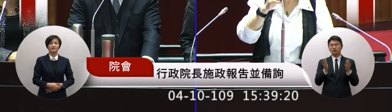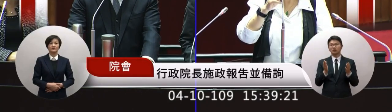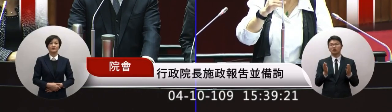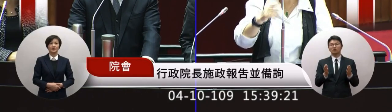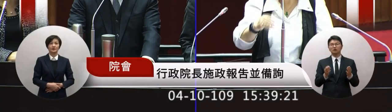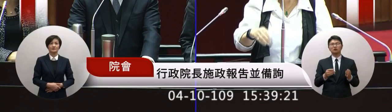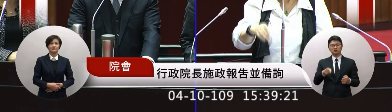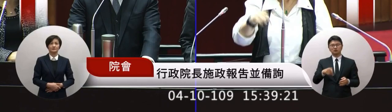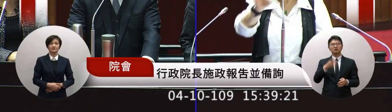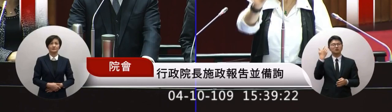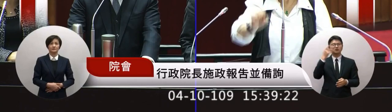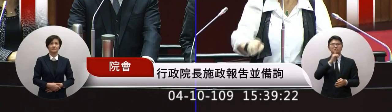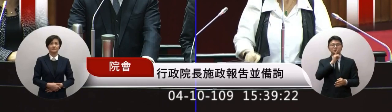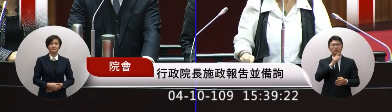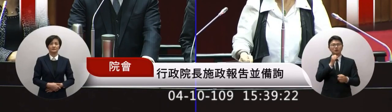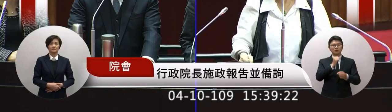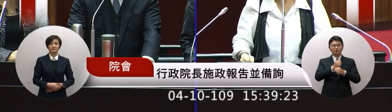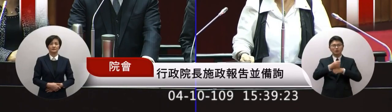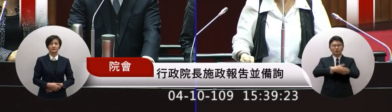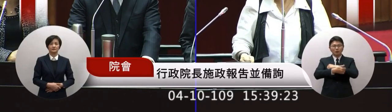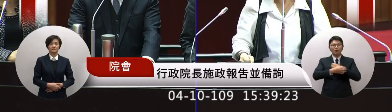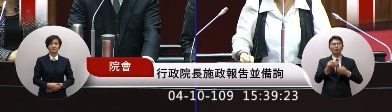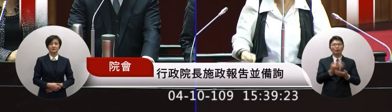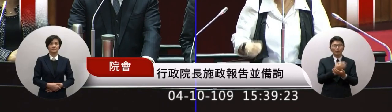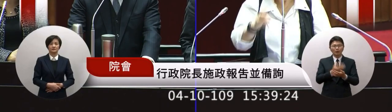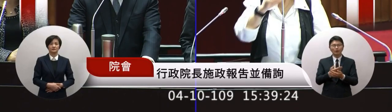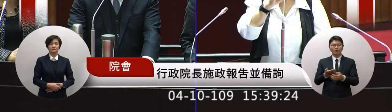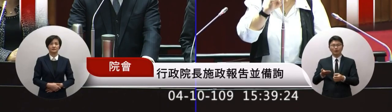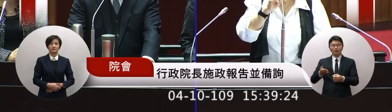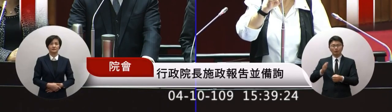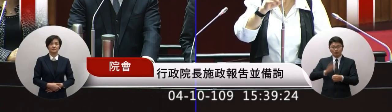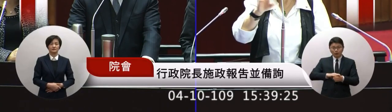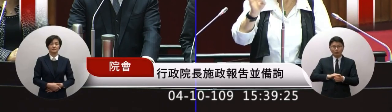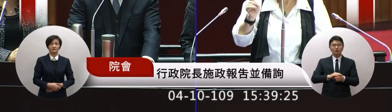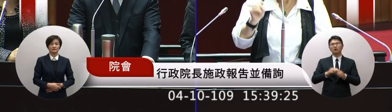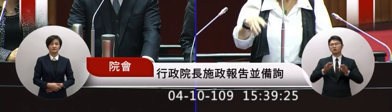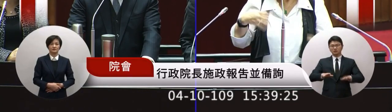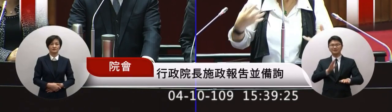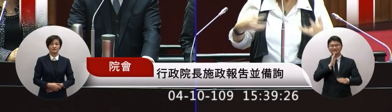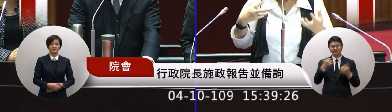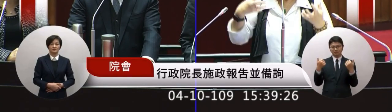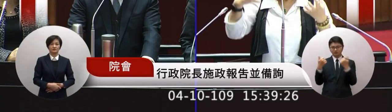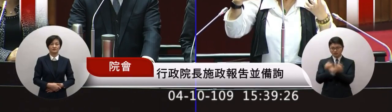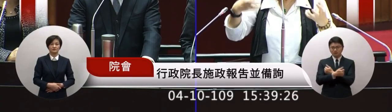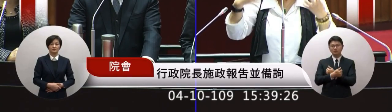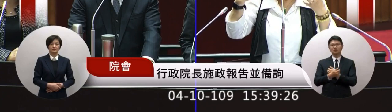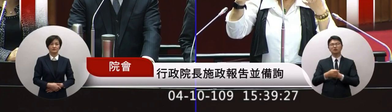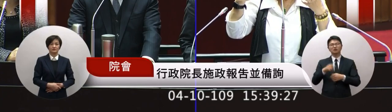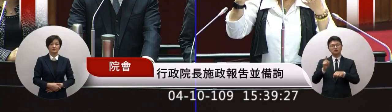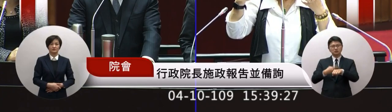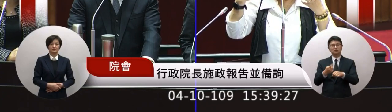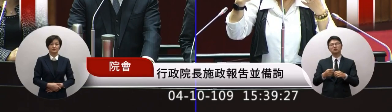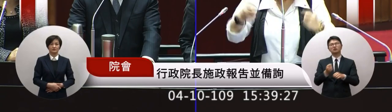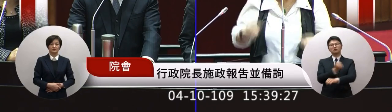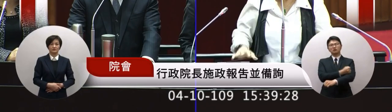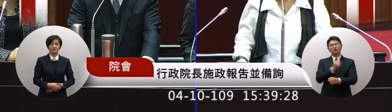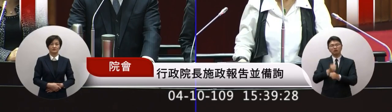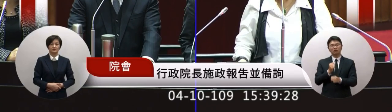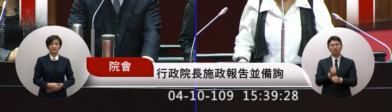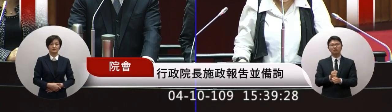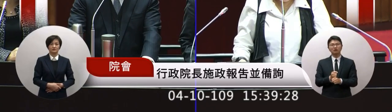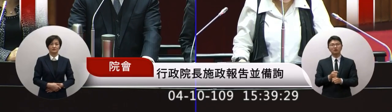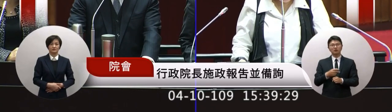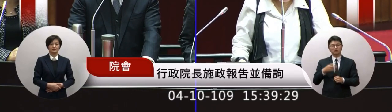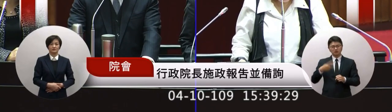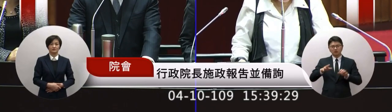性劳力嘛，但是现在是替代性劳力，有很多是已经很而且是不可替代